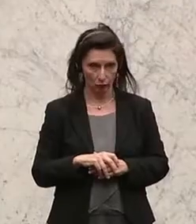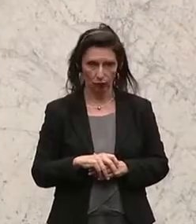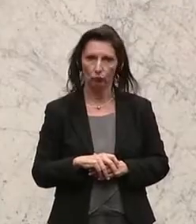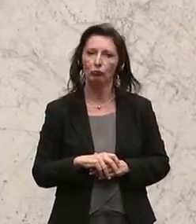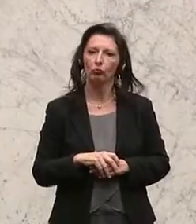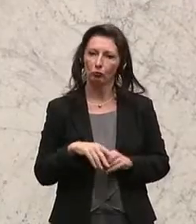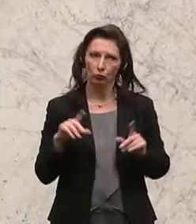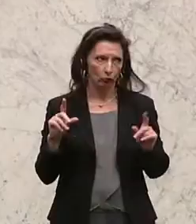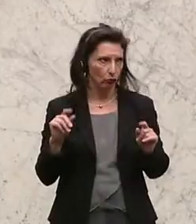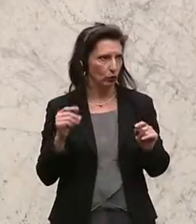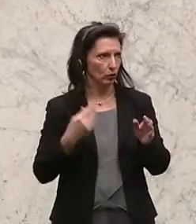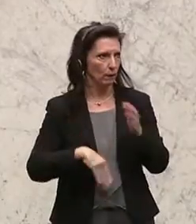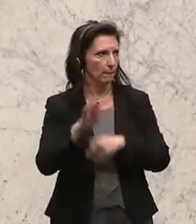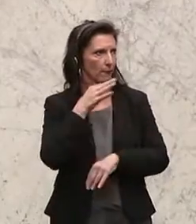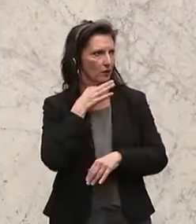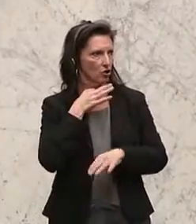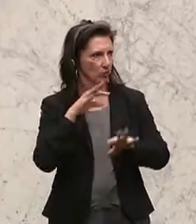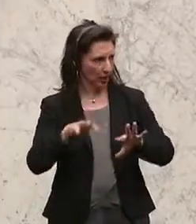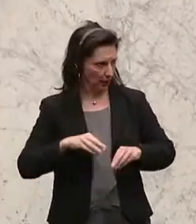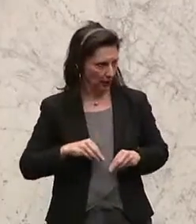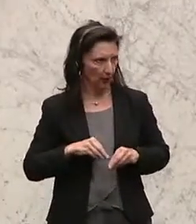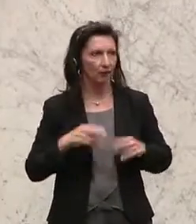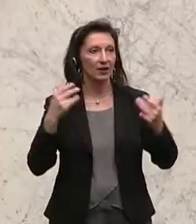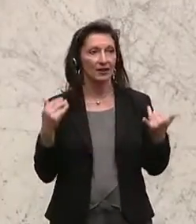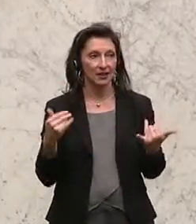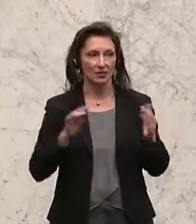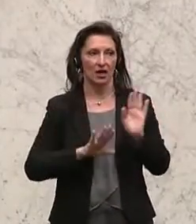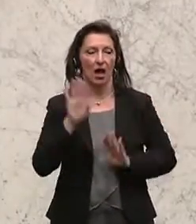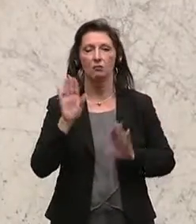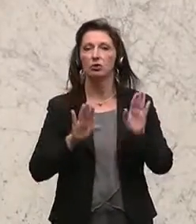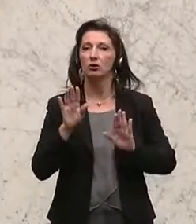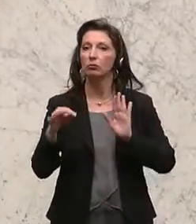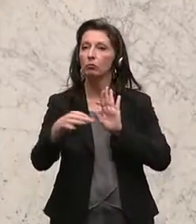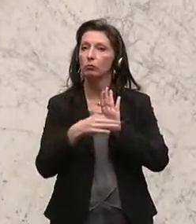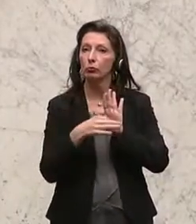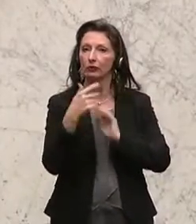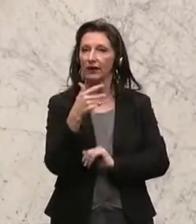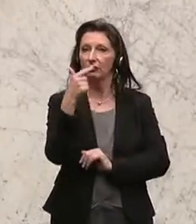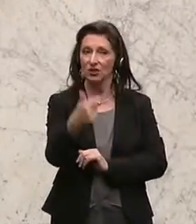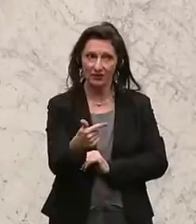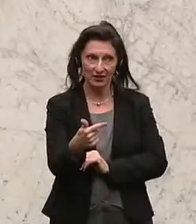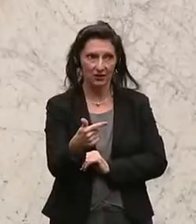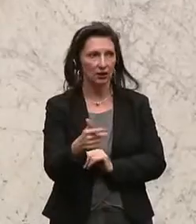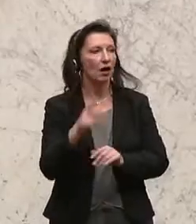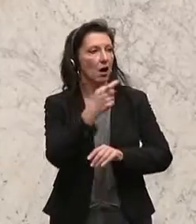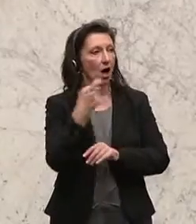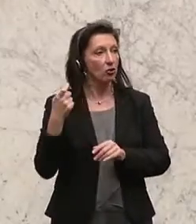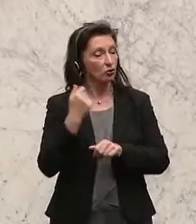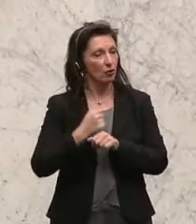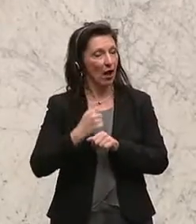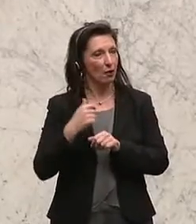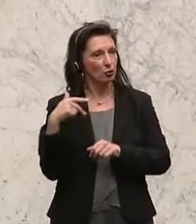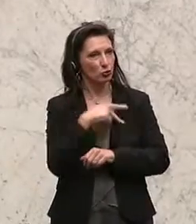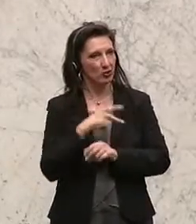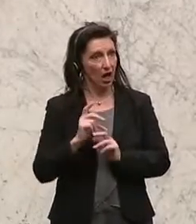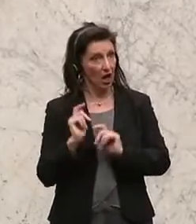Das ist mehrheitlich angenommen. Weiters gelangen wir zur Abstimmung über Tagesordnungspunkt 23, Antrag des Ausschusses für Arbeit und